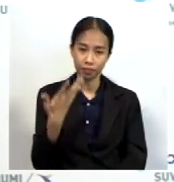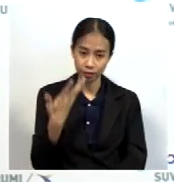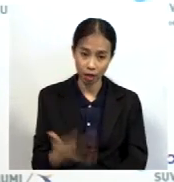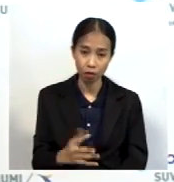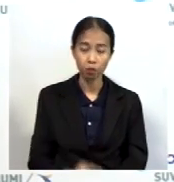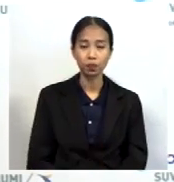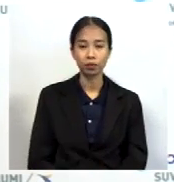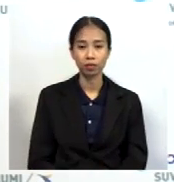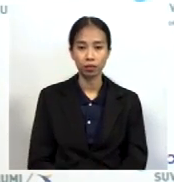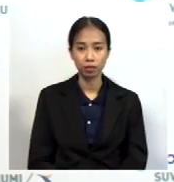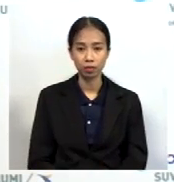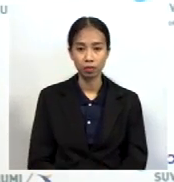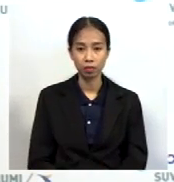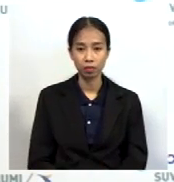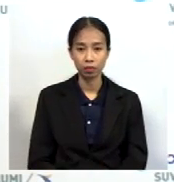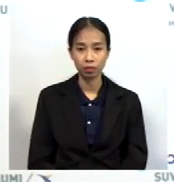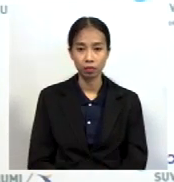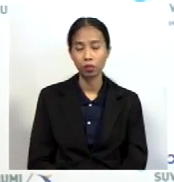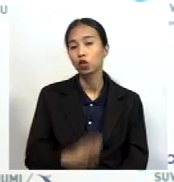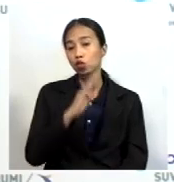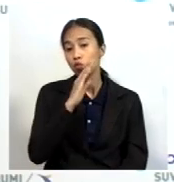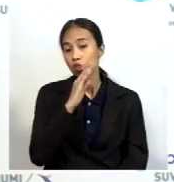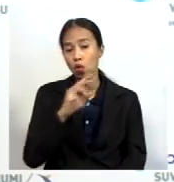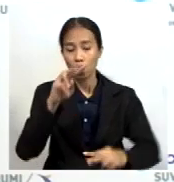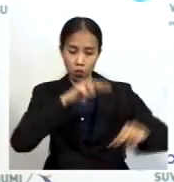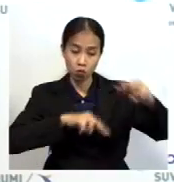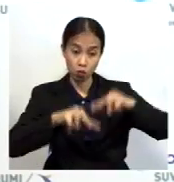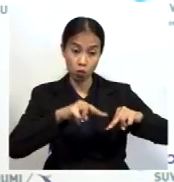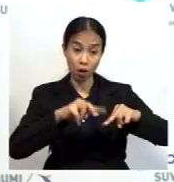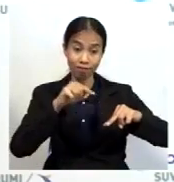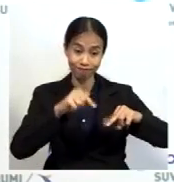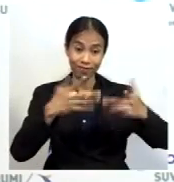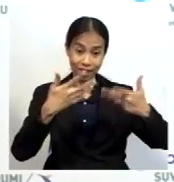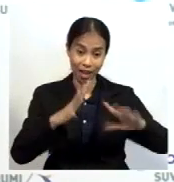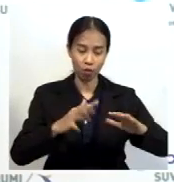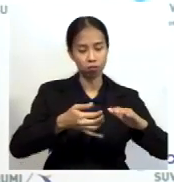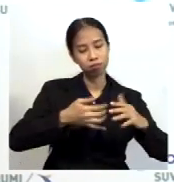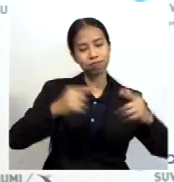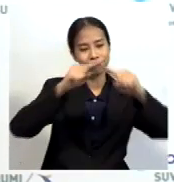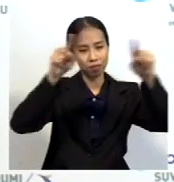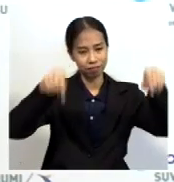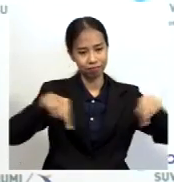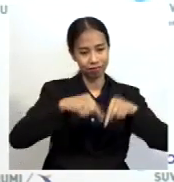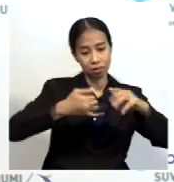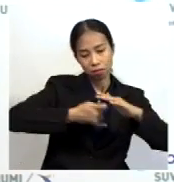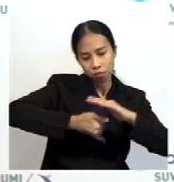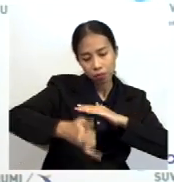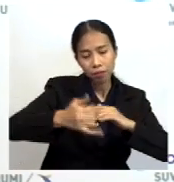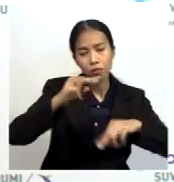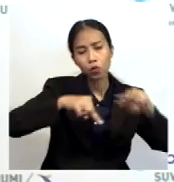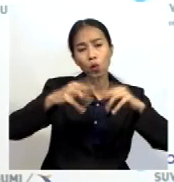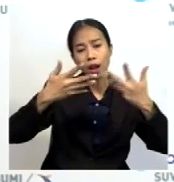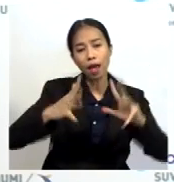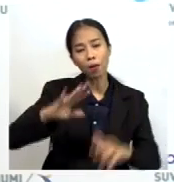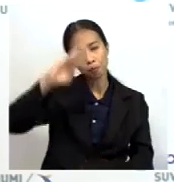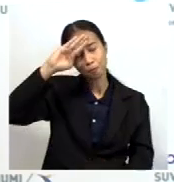ที่ผ่านการตรวจวัดในจุดที่1แล้วไม่มีไข้ตอนที่เดินทางผ่